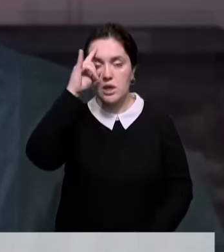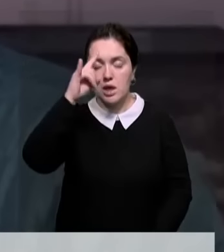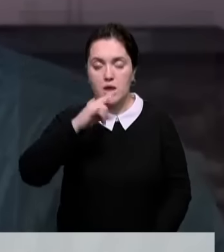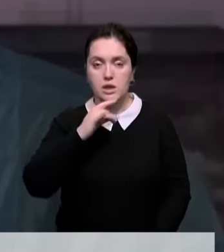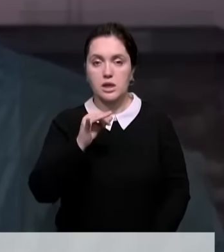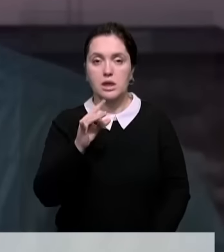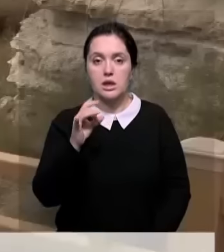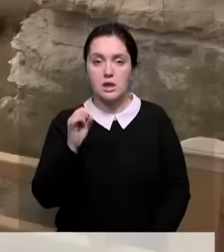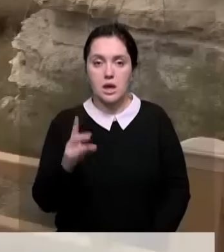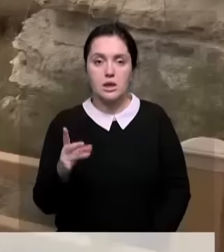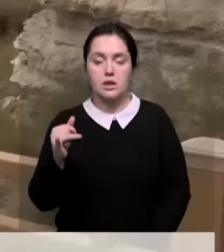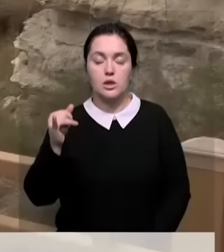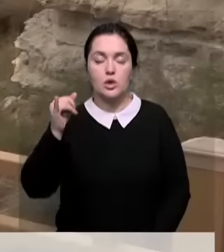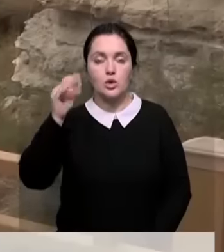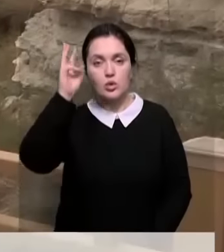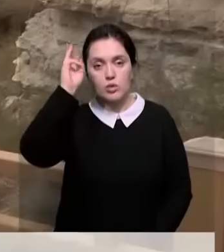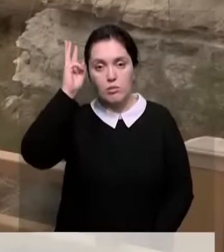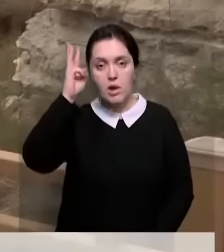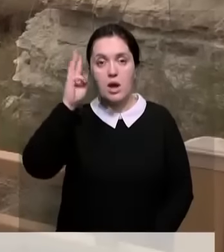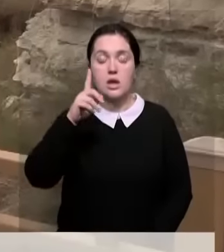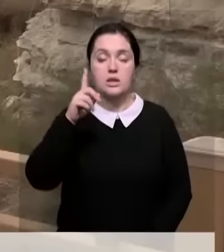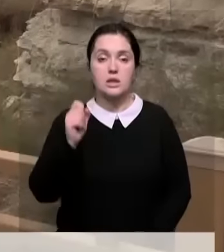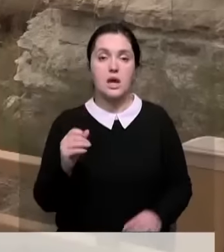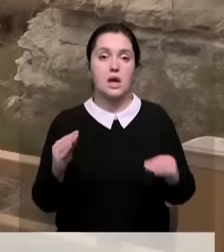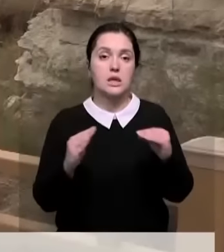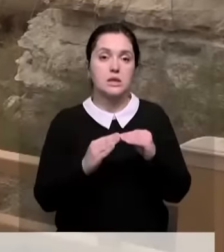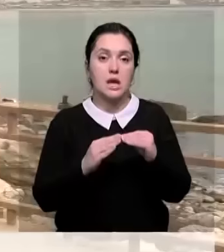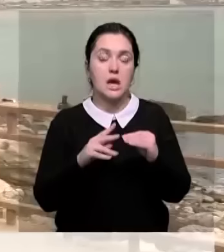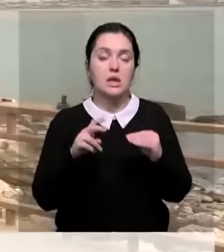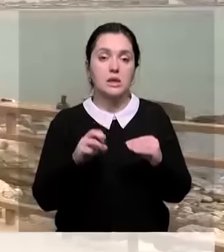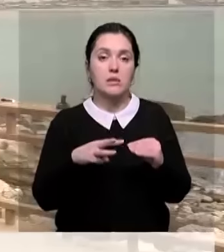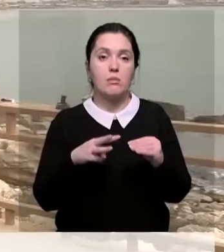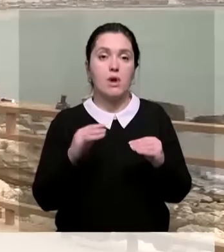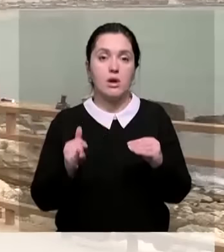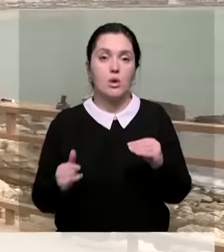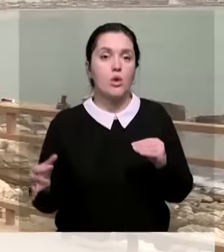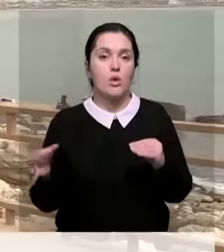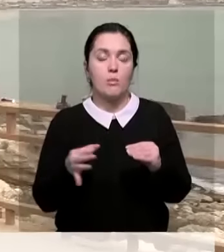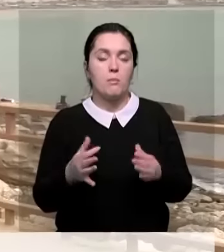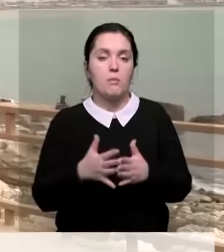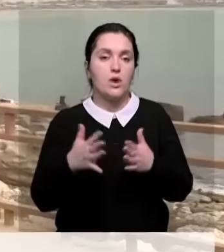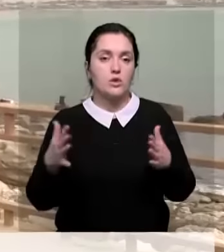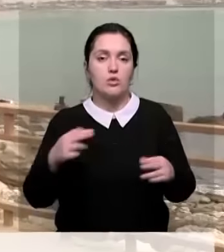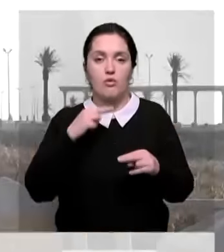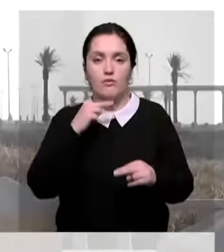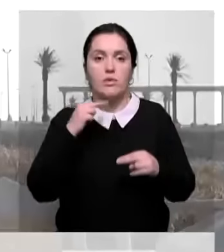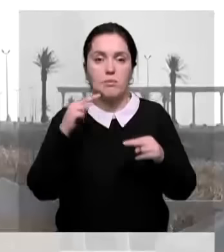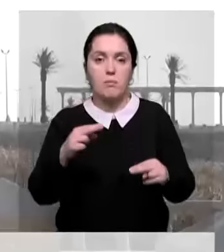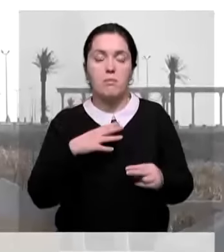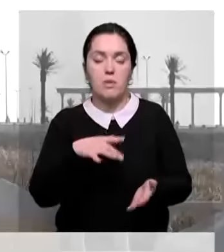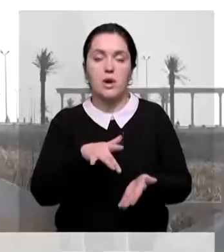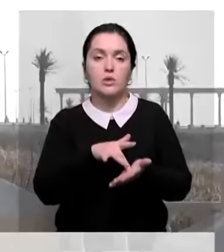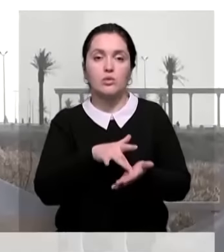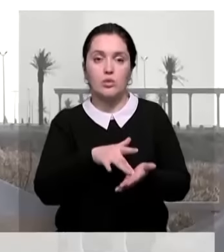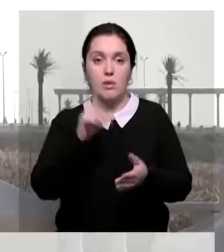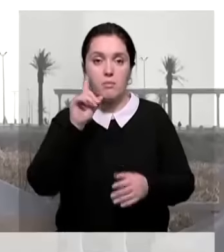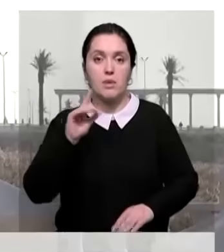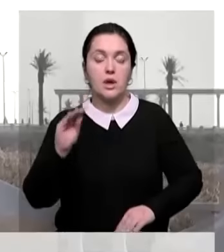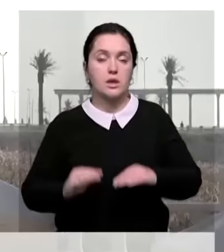России, Туркменистана. За последние 10 лет в Мангистауской области большое внимание уделяли развитию туризма.